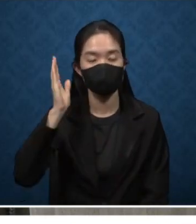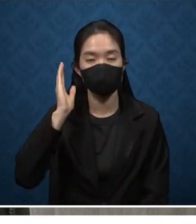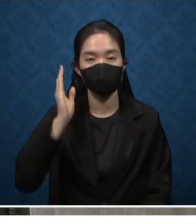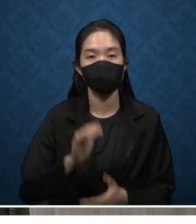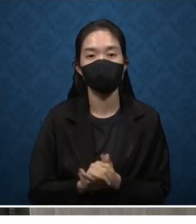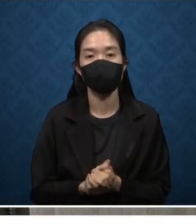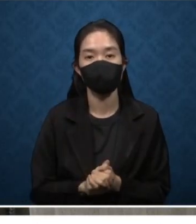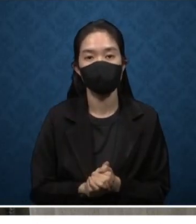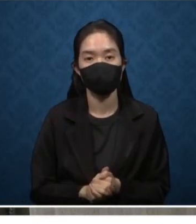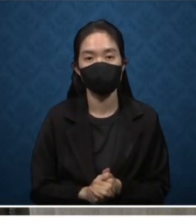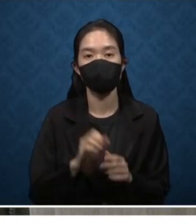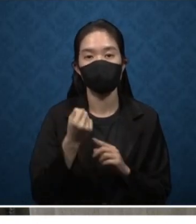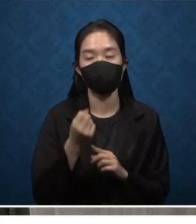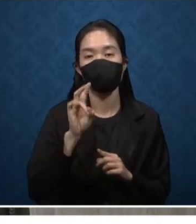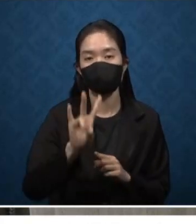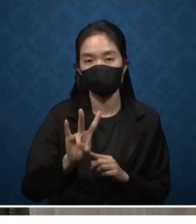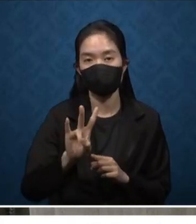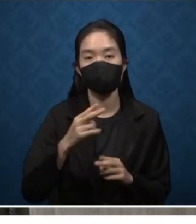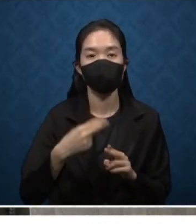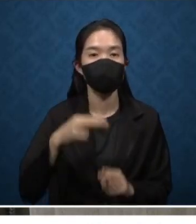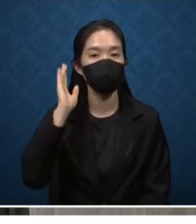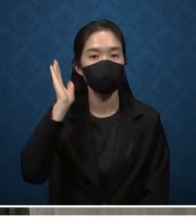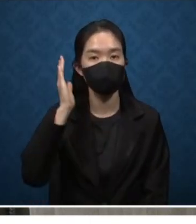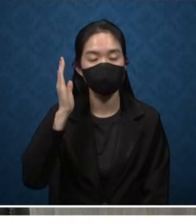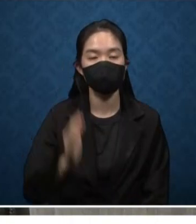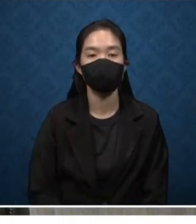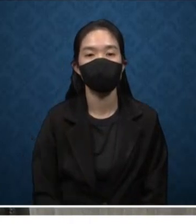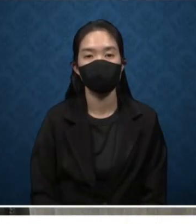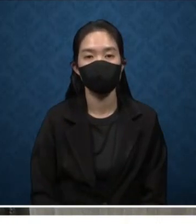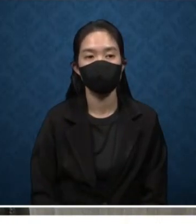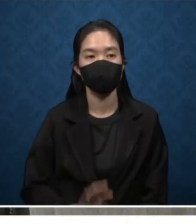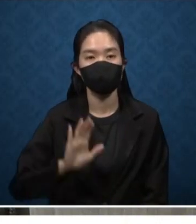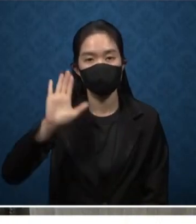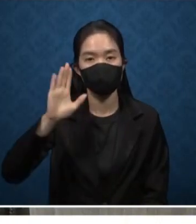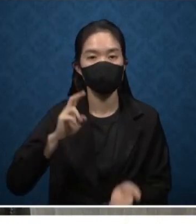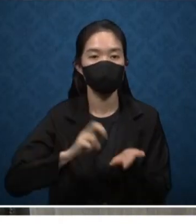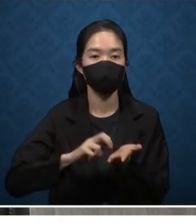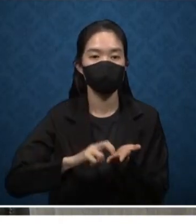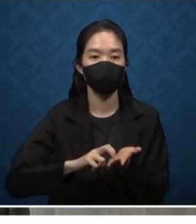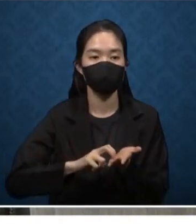ญญาโลดและ17นายสมดีขชายั่งยืนขอผู้รับรองด้วยค่ะ